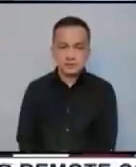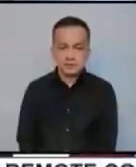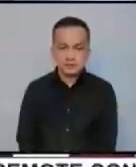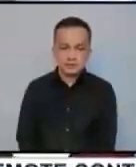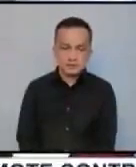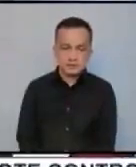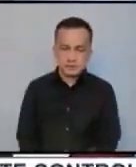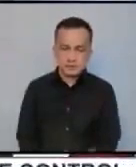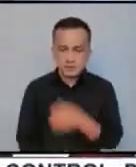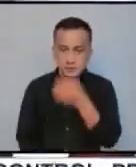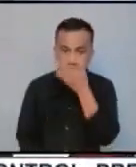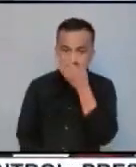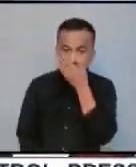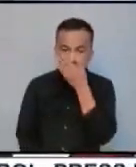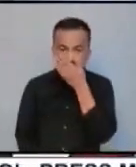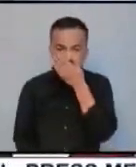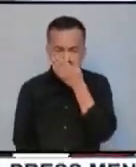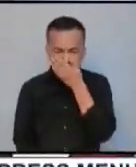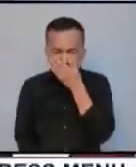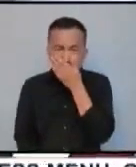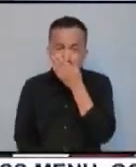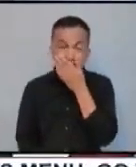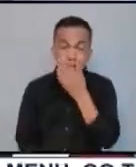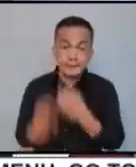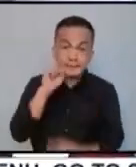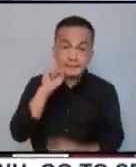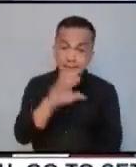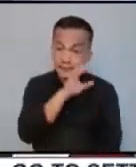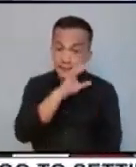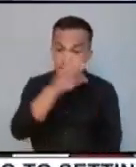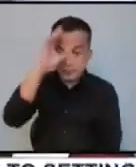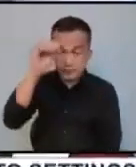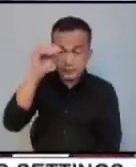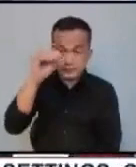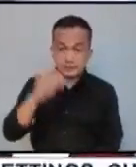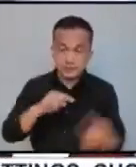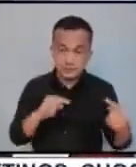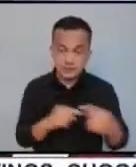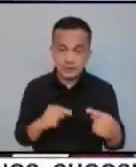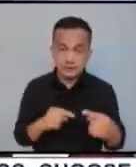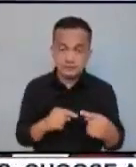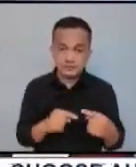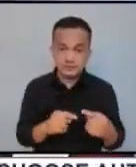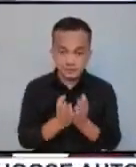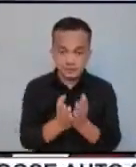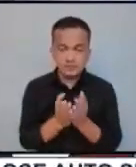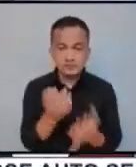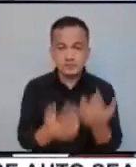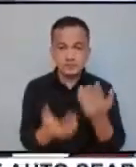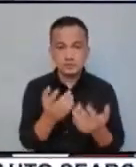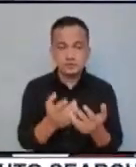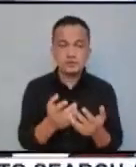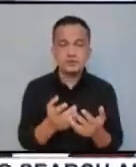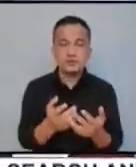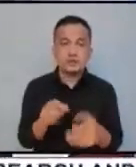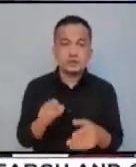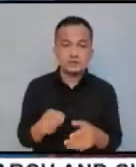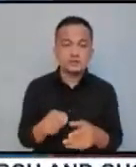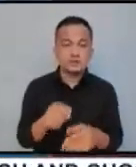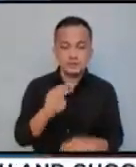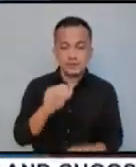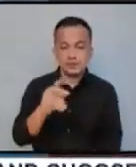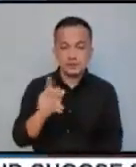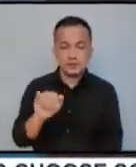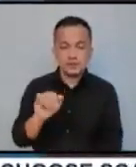Sugatan ng lalaking senior citizen matapos masunog ang kanyang bangka sa Malamawi Island sa Isabela City. Ayon sa Coast